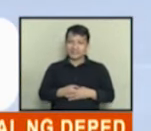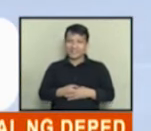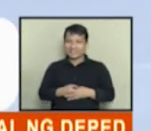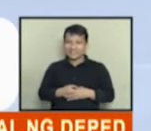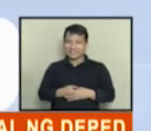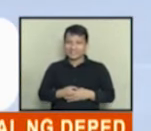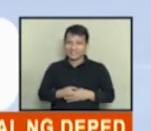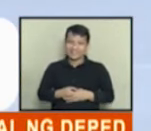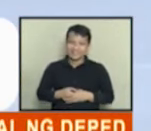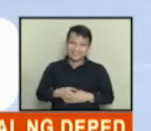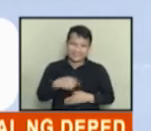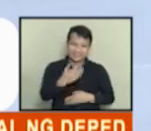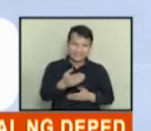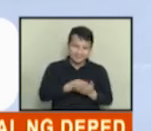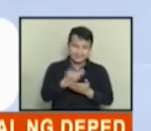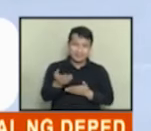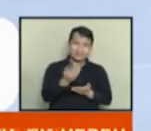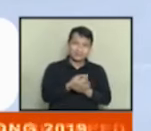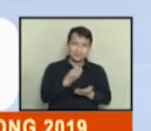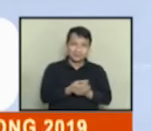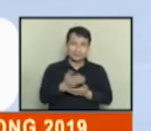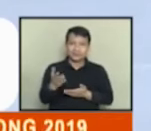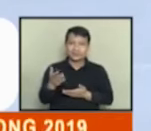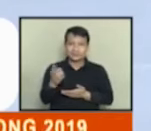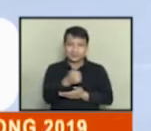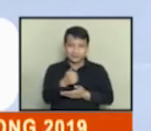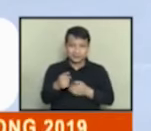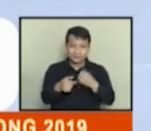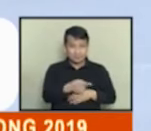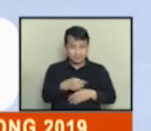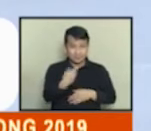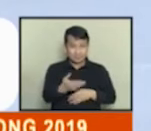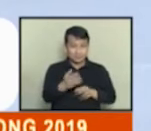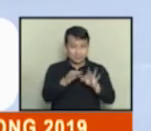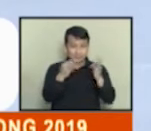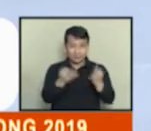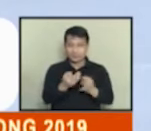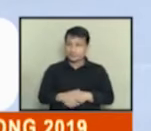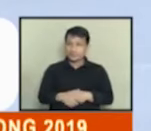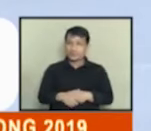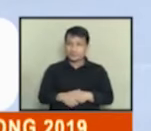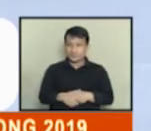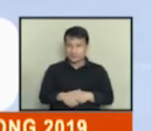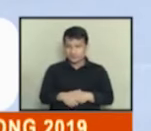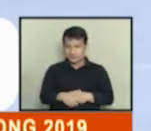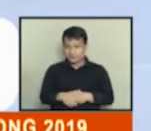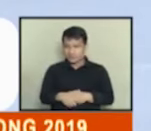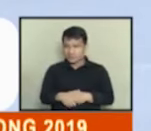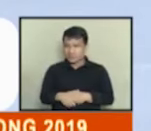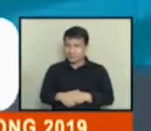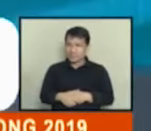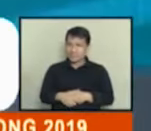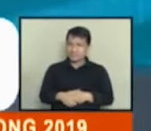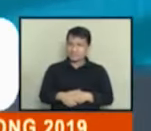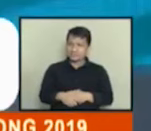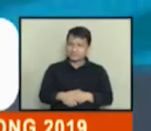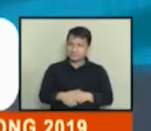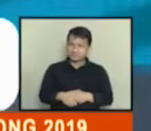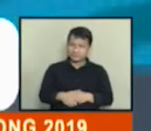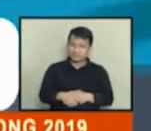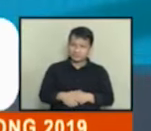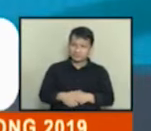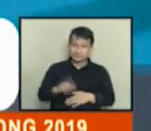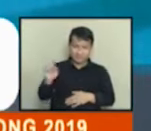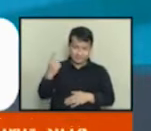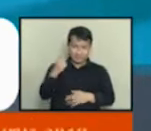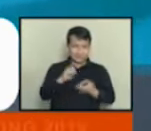yung pera o pasalubong man ko ano yon doon sa mag-iina mo. Opo. At madalas mo gawin yan. Oo nga, kasi po ang tiwala ko kaibigan